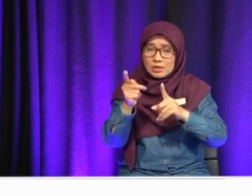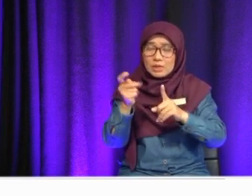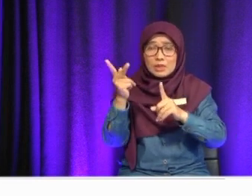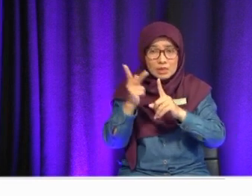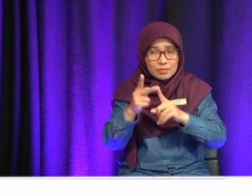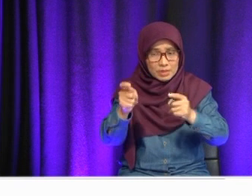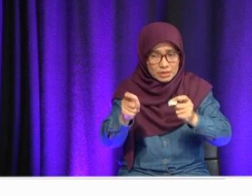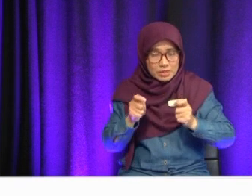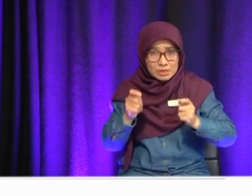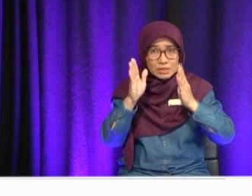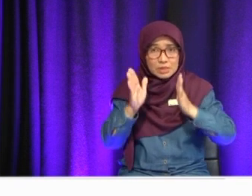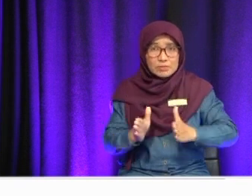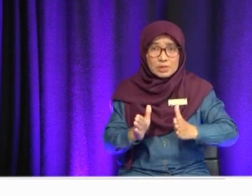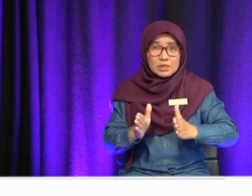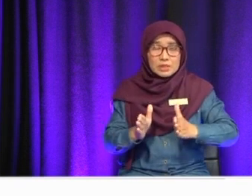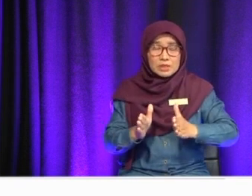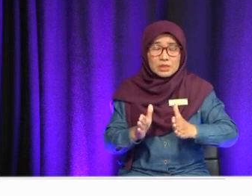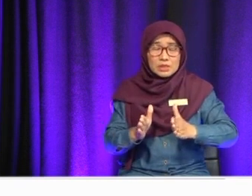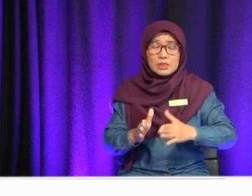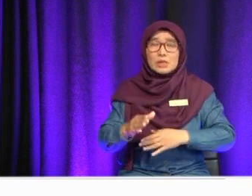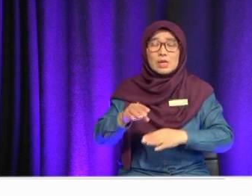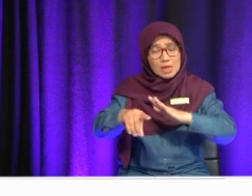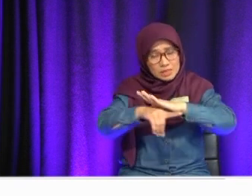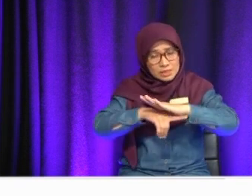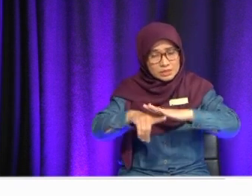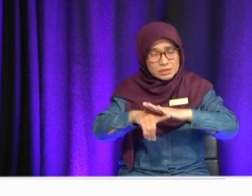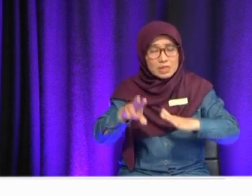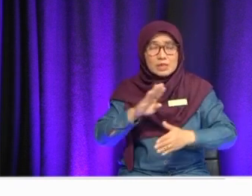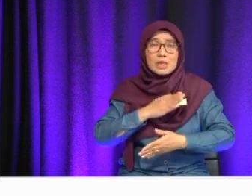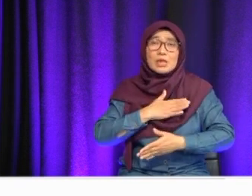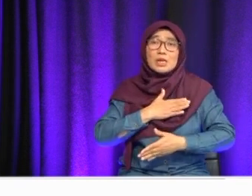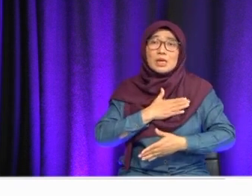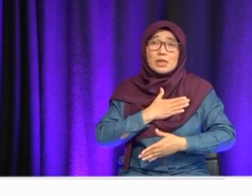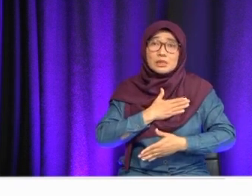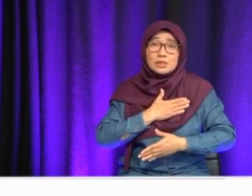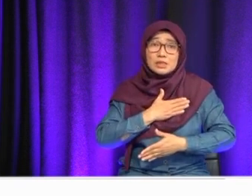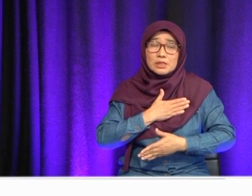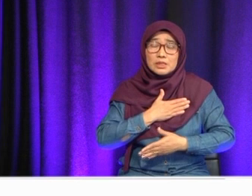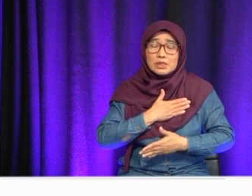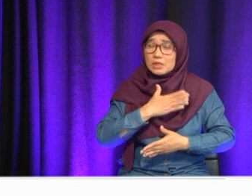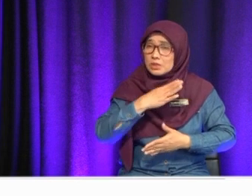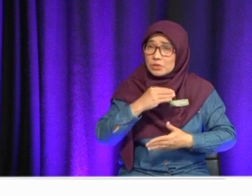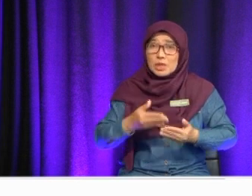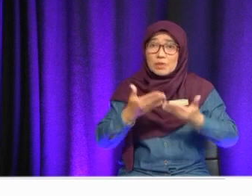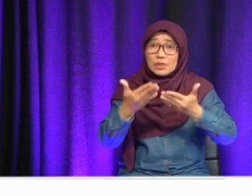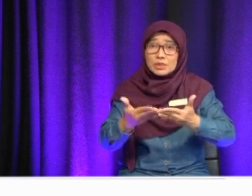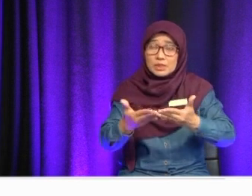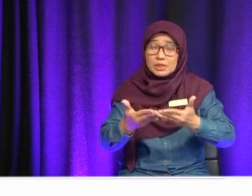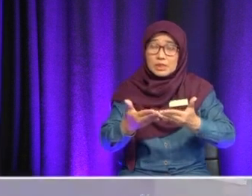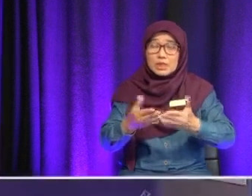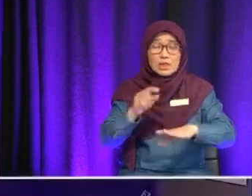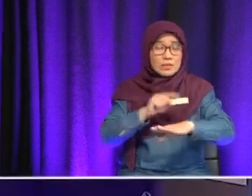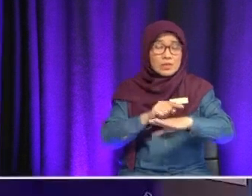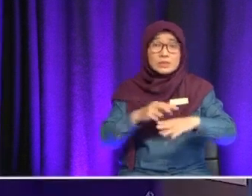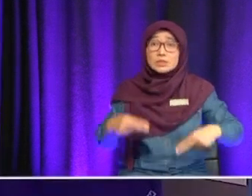yang dibuat atas dasar rela hati. Atas dasar rela hati ketika masih hidup. Jadi hibah ini